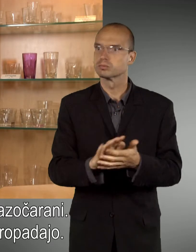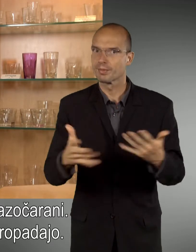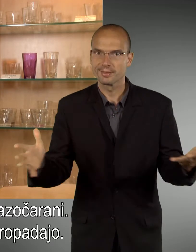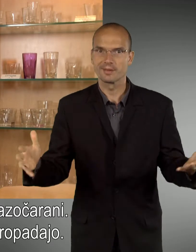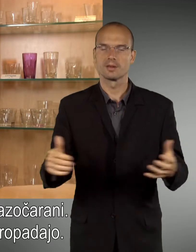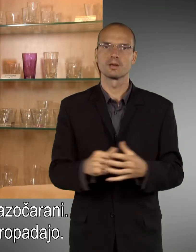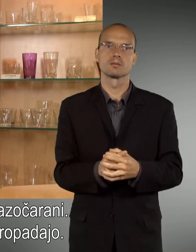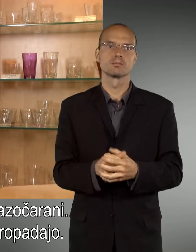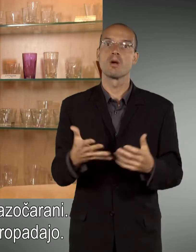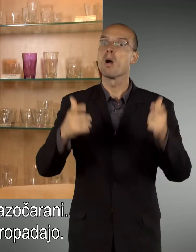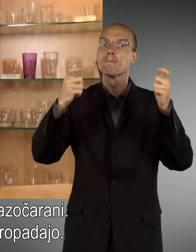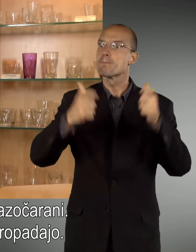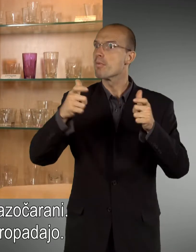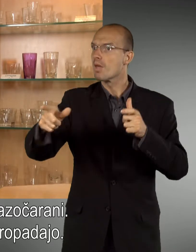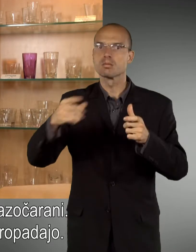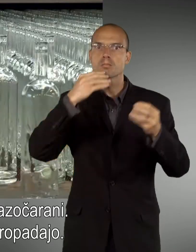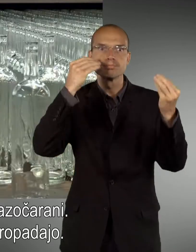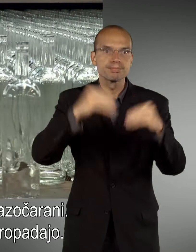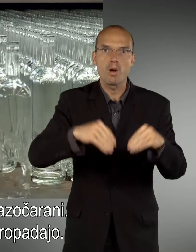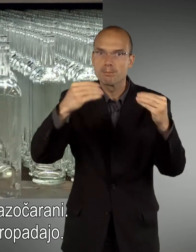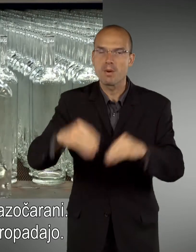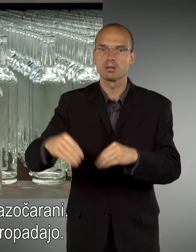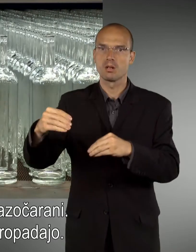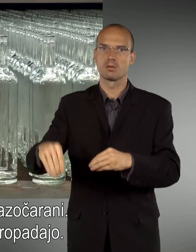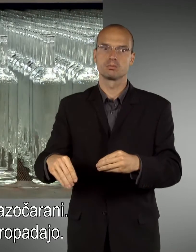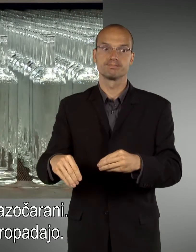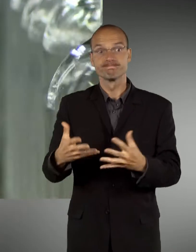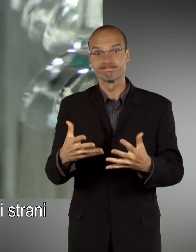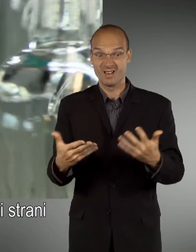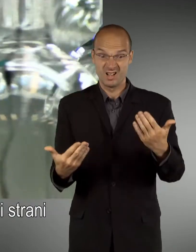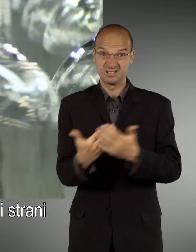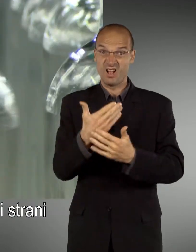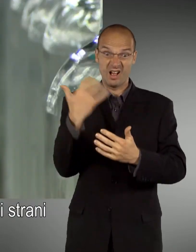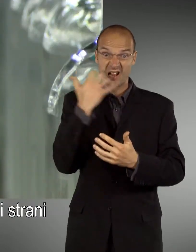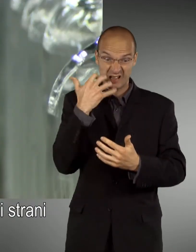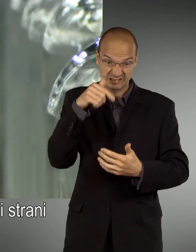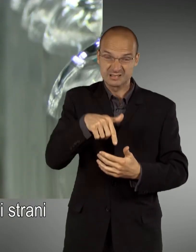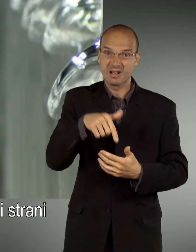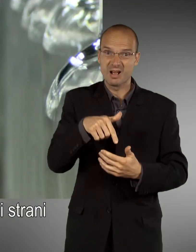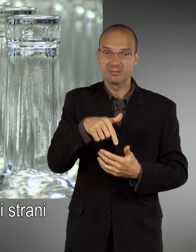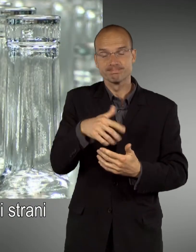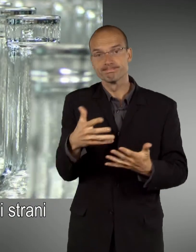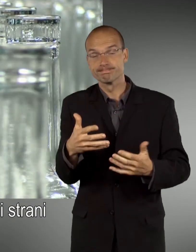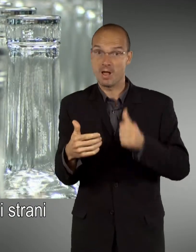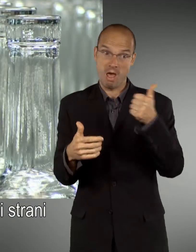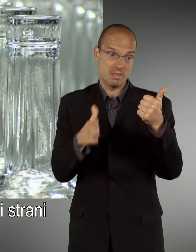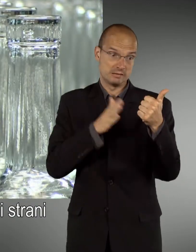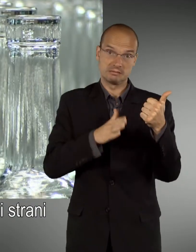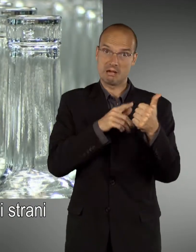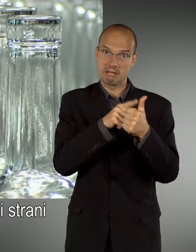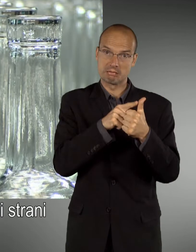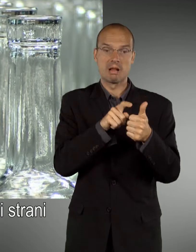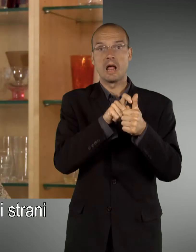služb, podjetja propadajo. Za krizo je po eni